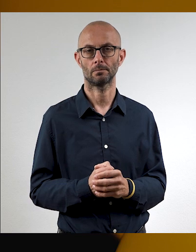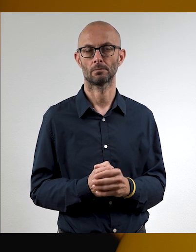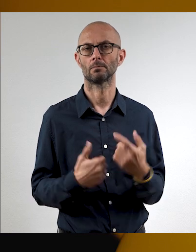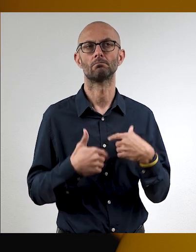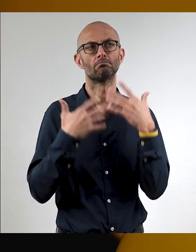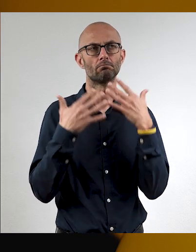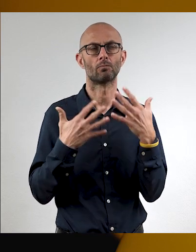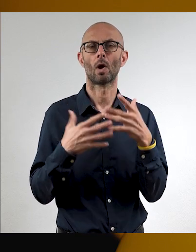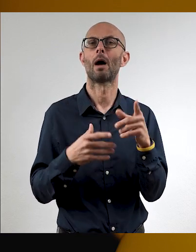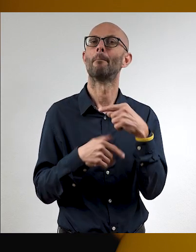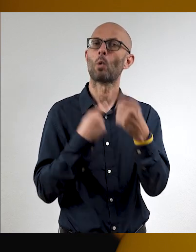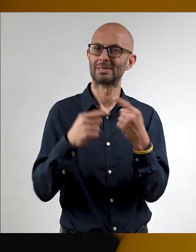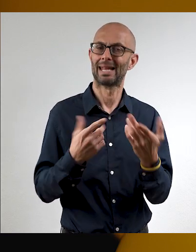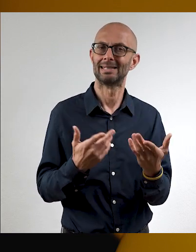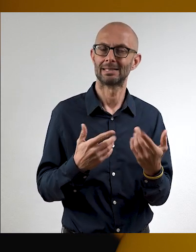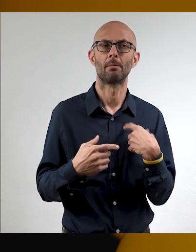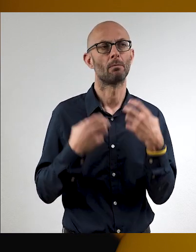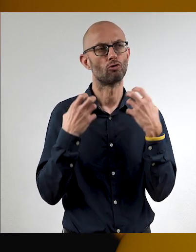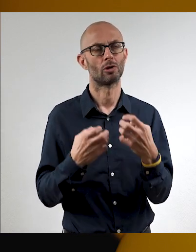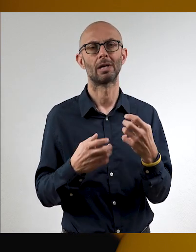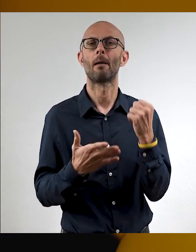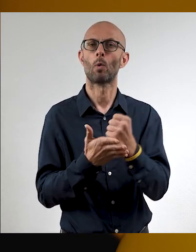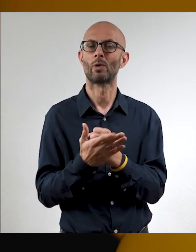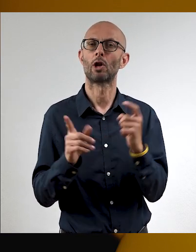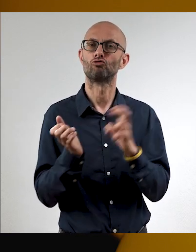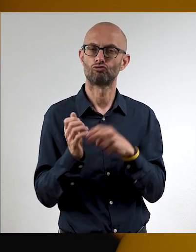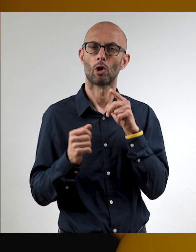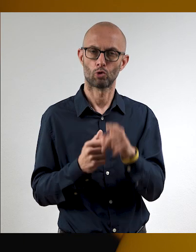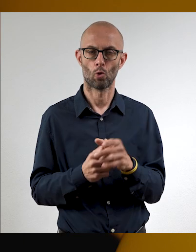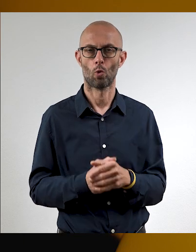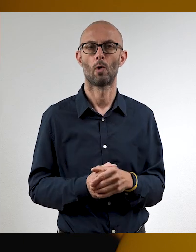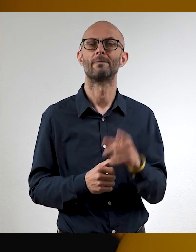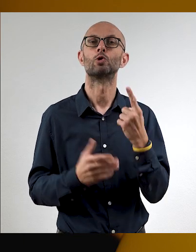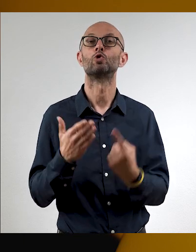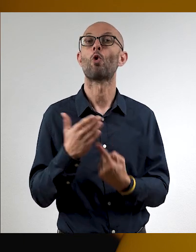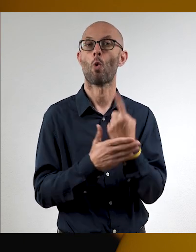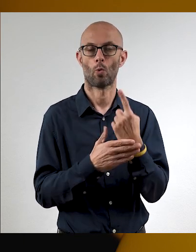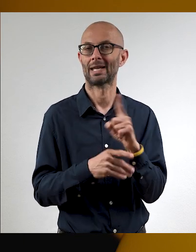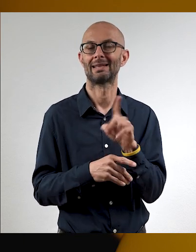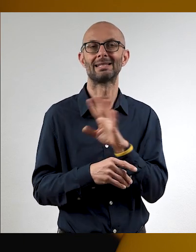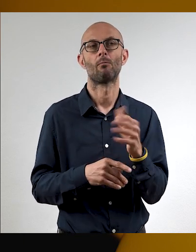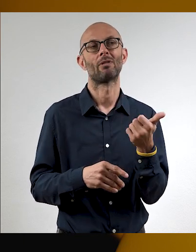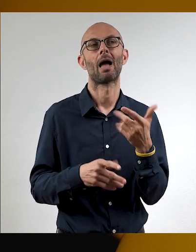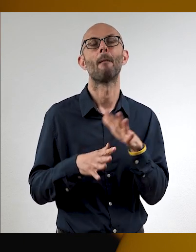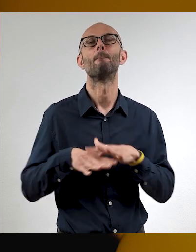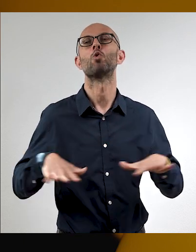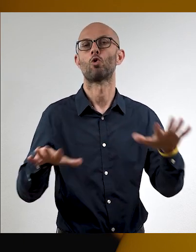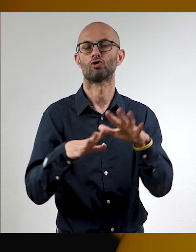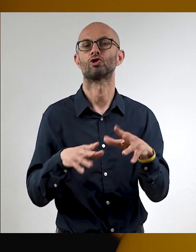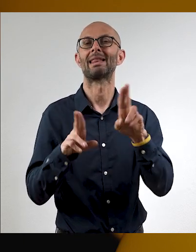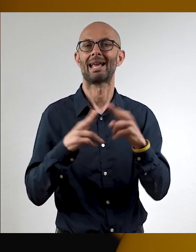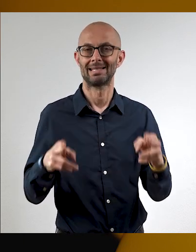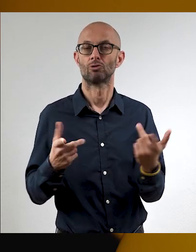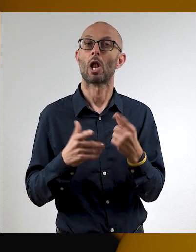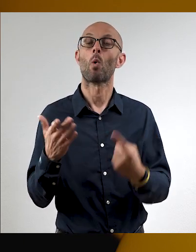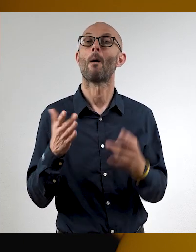Ko govorim o posledicah, bi pa rada poudarila še to, da dogodek, ne samo neka množična nesreča,